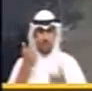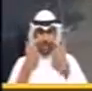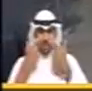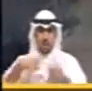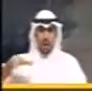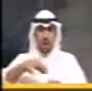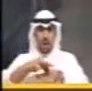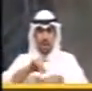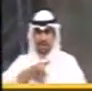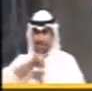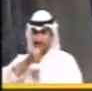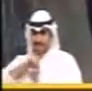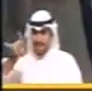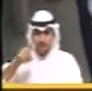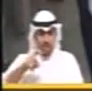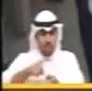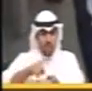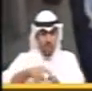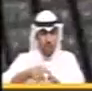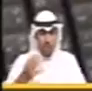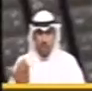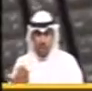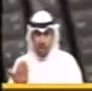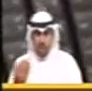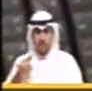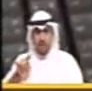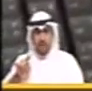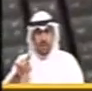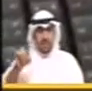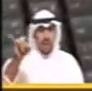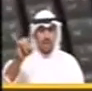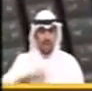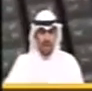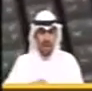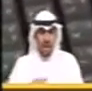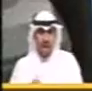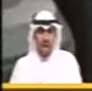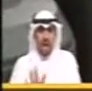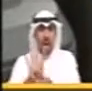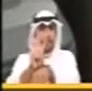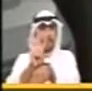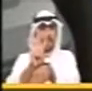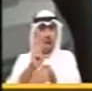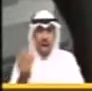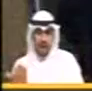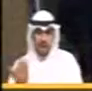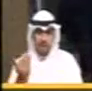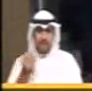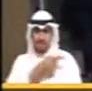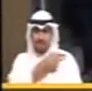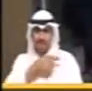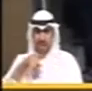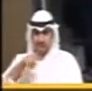خصوصا في العشر الأواخر أبكر في 4 ساعات عن الطيارة عشان لتفادي زحمة الشوارع، لتفادي زحمة الكاونتر إن شاء